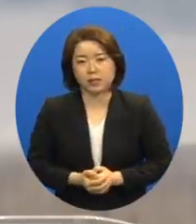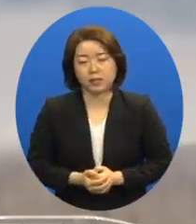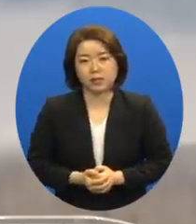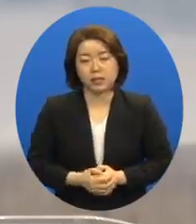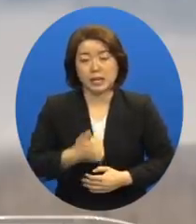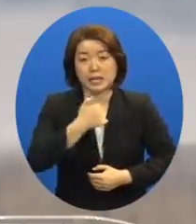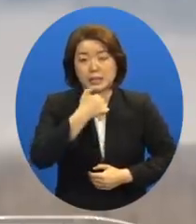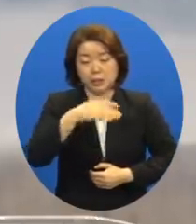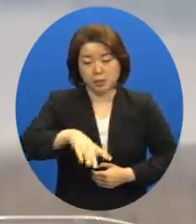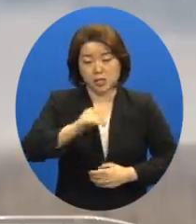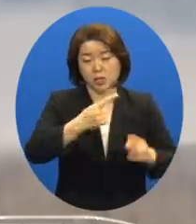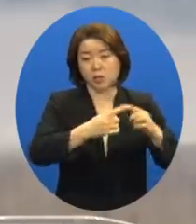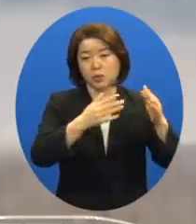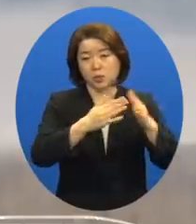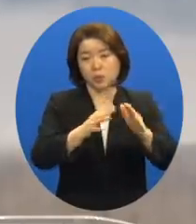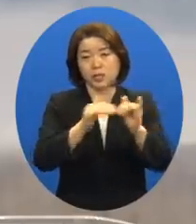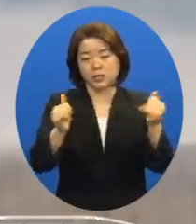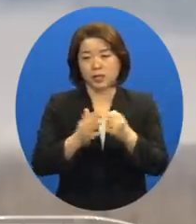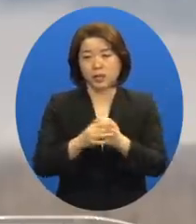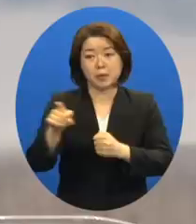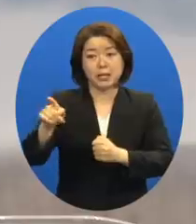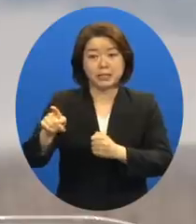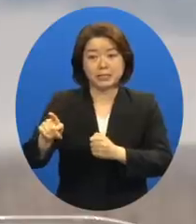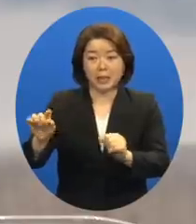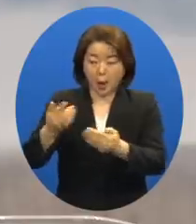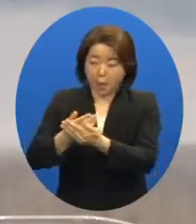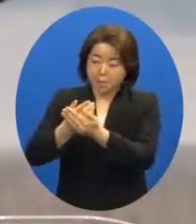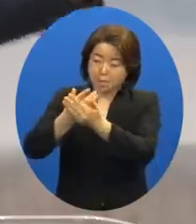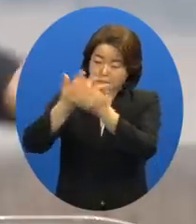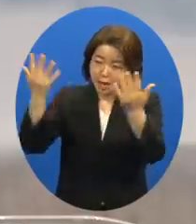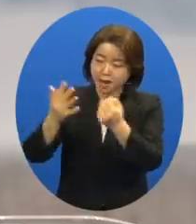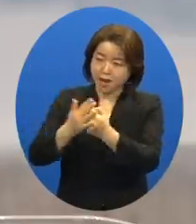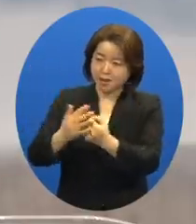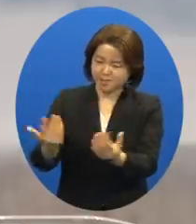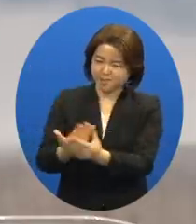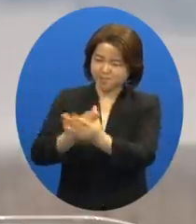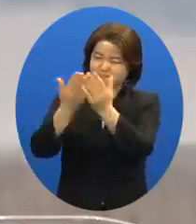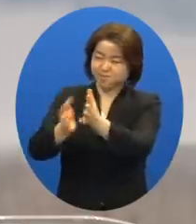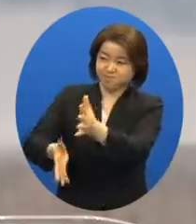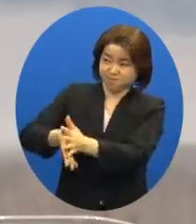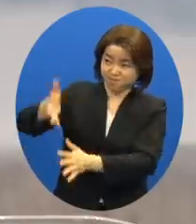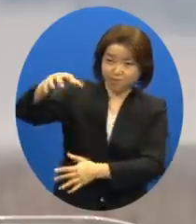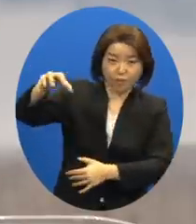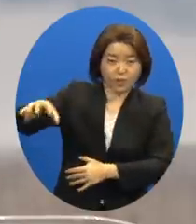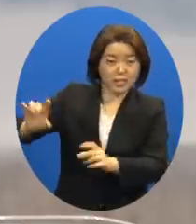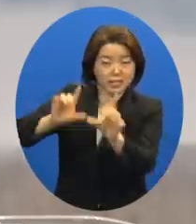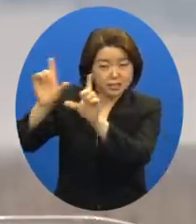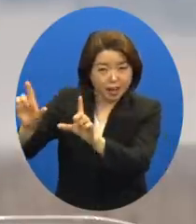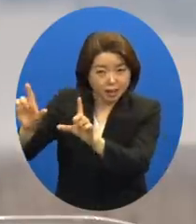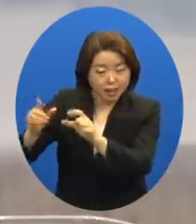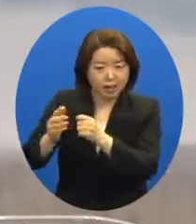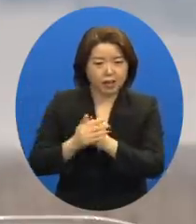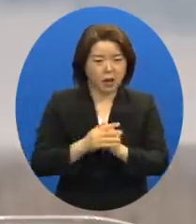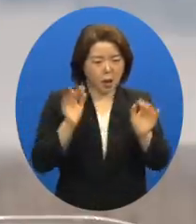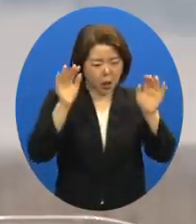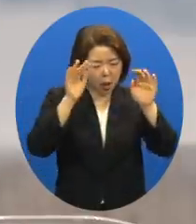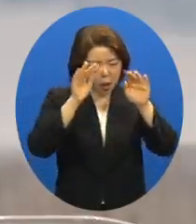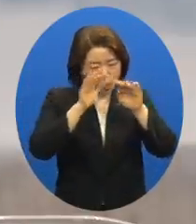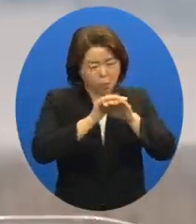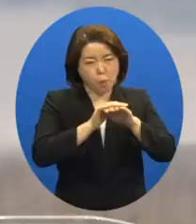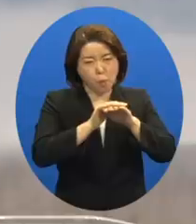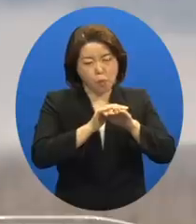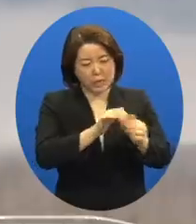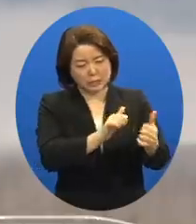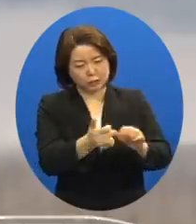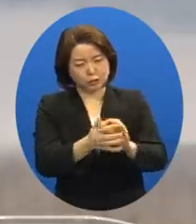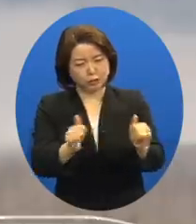성도들은 그 밝고 환한 로마의 화려한 도시에서 살 거냐, 어둡고 침침한